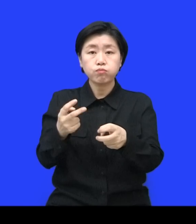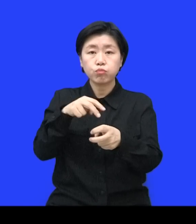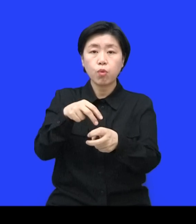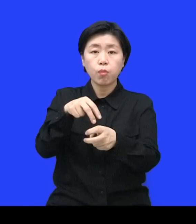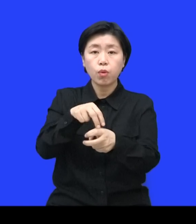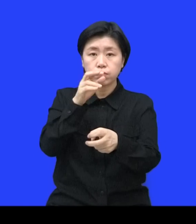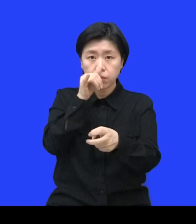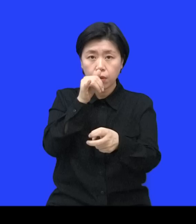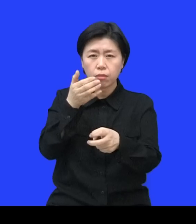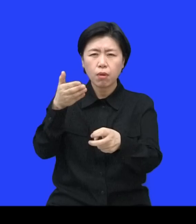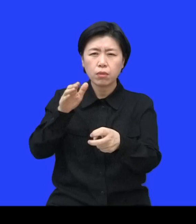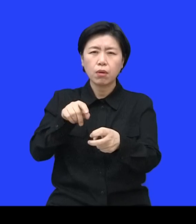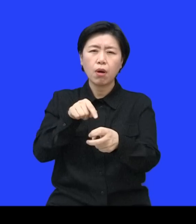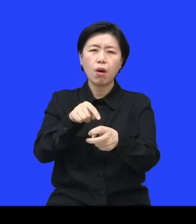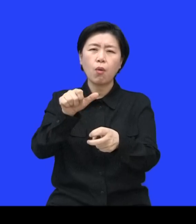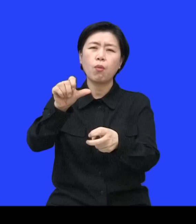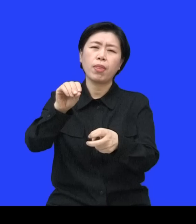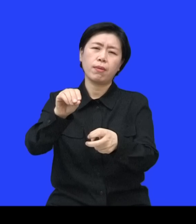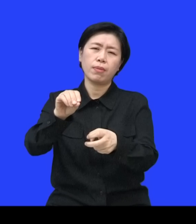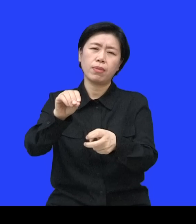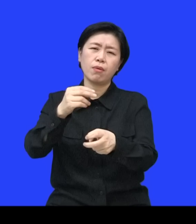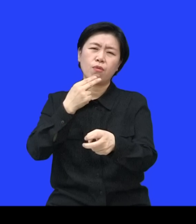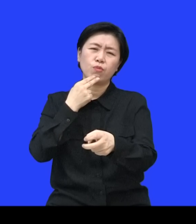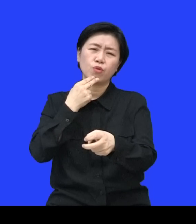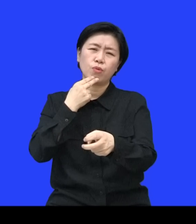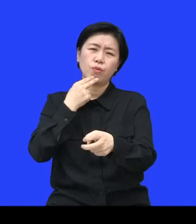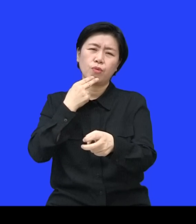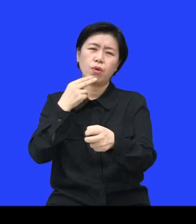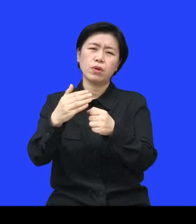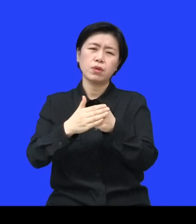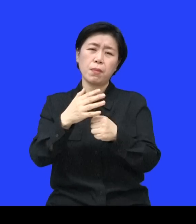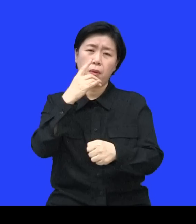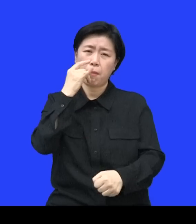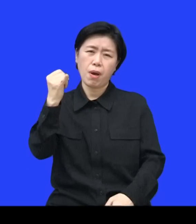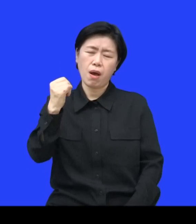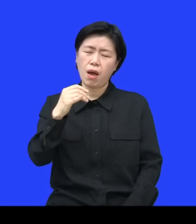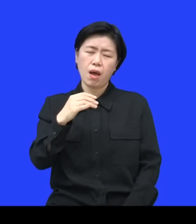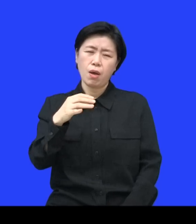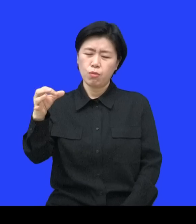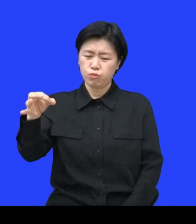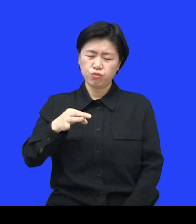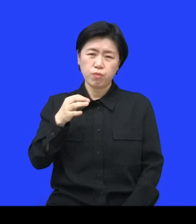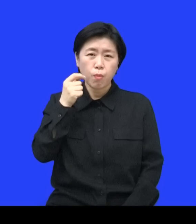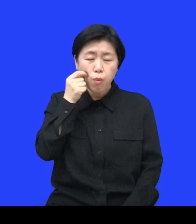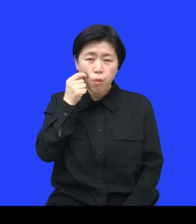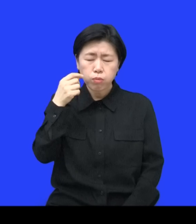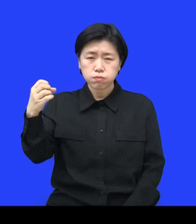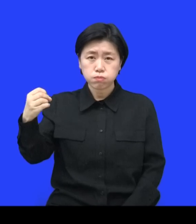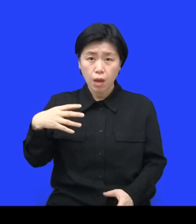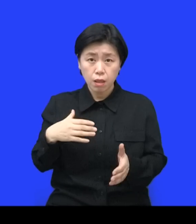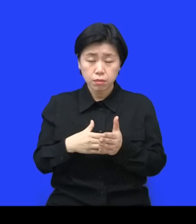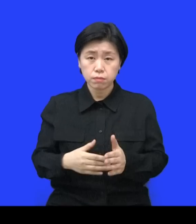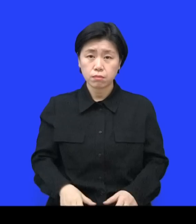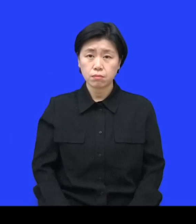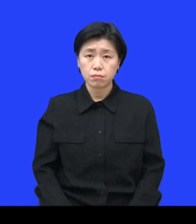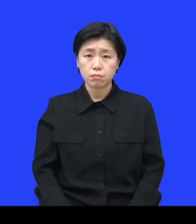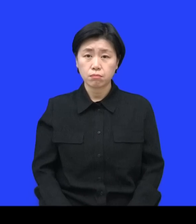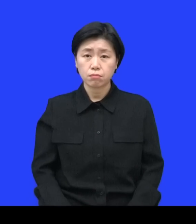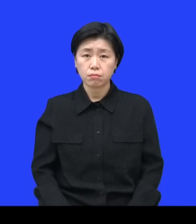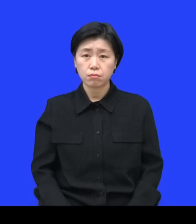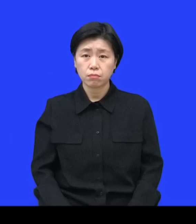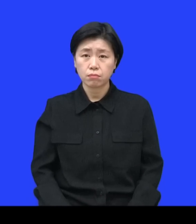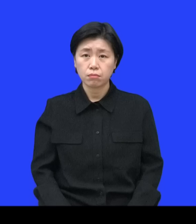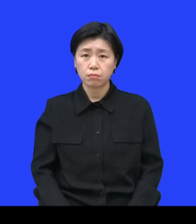엄마가 말씀하시더라고. 그 5만 원이 너무 힘들 것 같다. 네. 지금 생각하면 별거 아닐 수